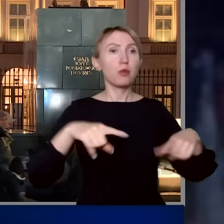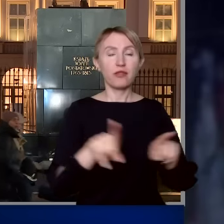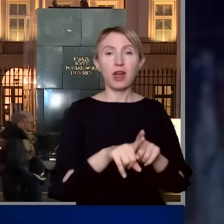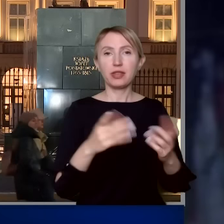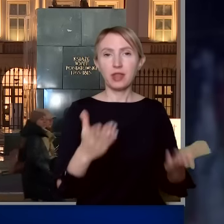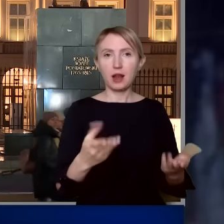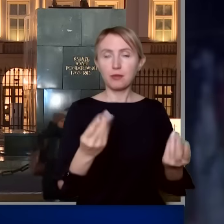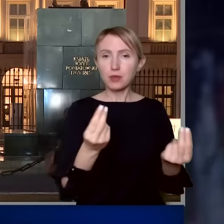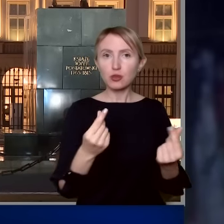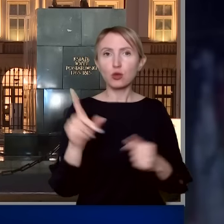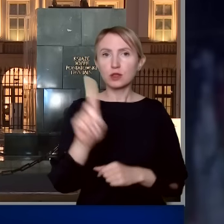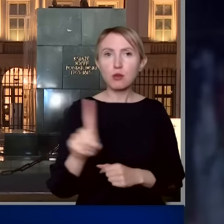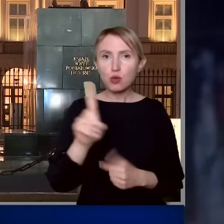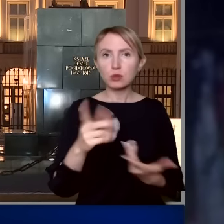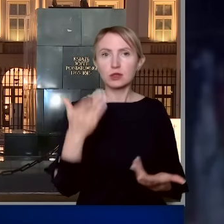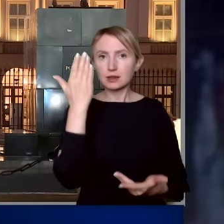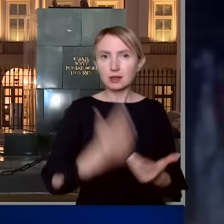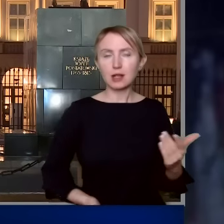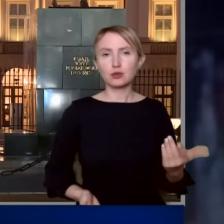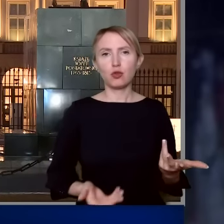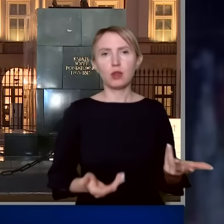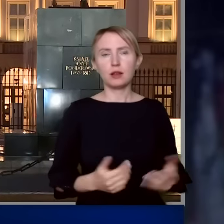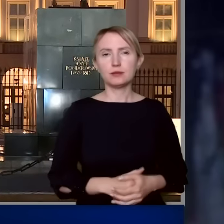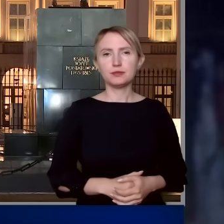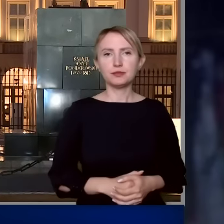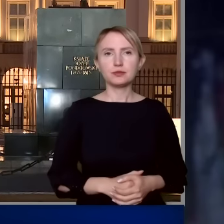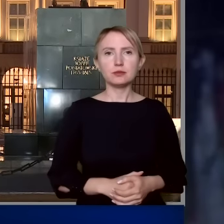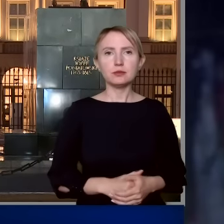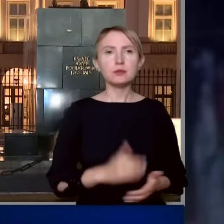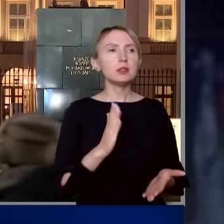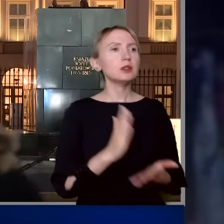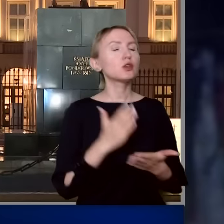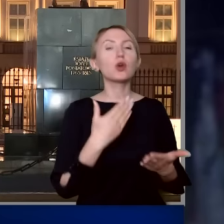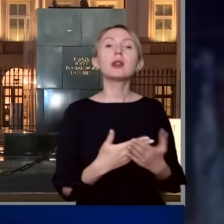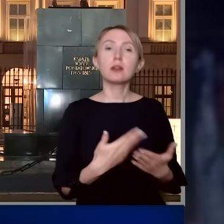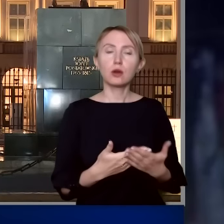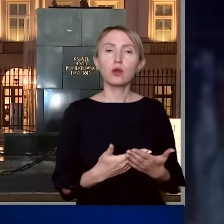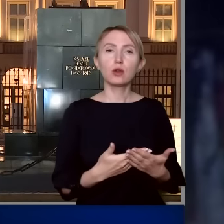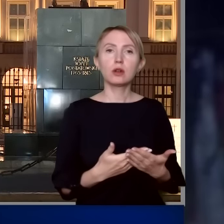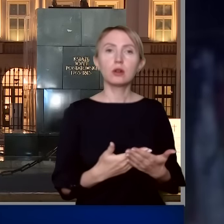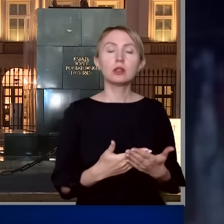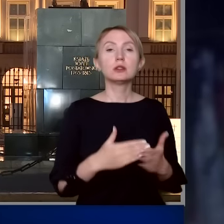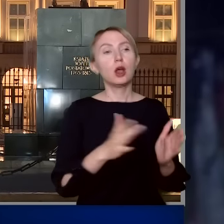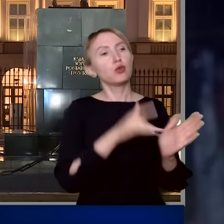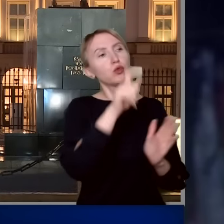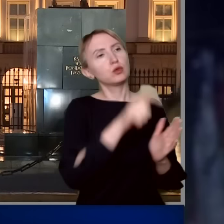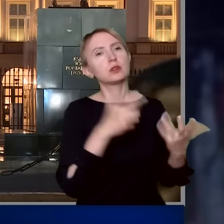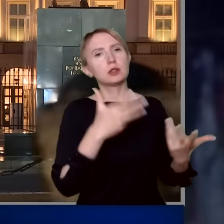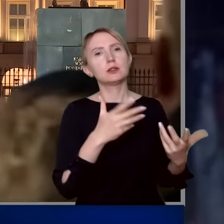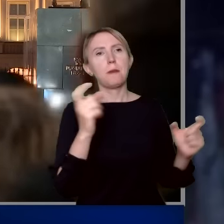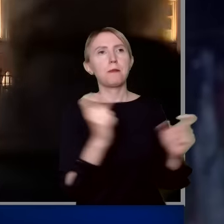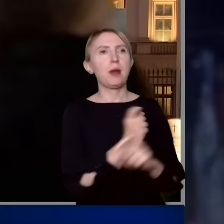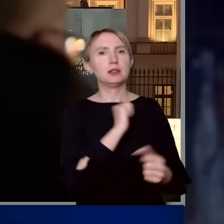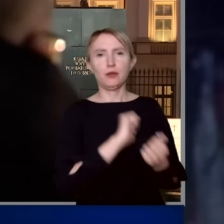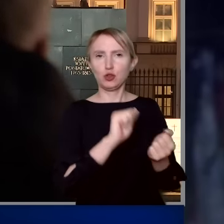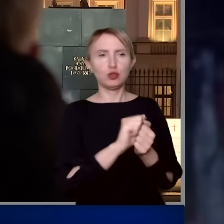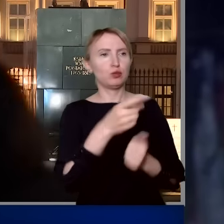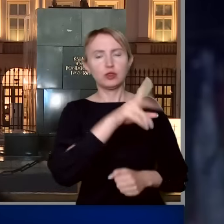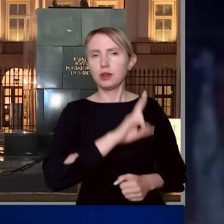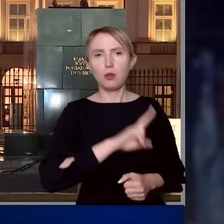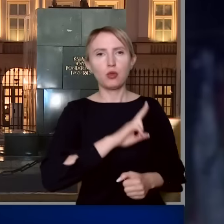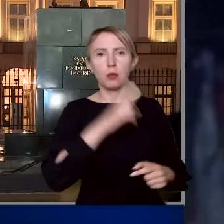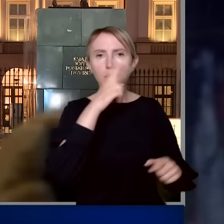pieniądze publiczne, zmarnotrawione, wyrzucone w błoto, tylko dlatego, że Donald Tusk chciał podpalić państwo, bo nie podobało mu się, że ktoś patrzy mu na